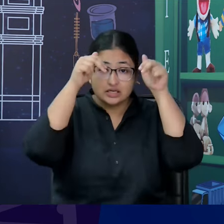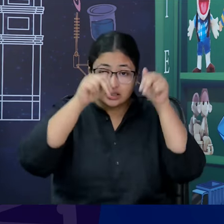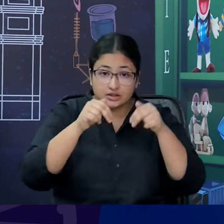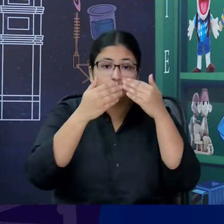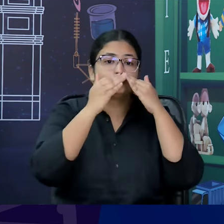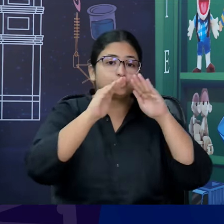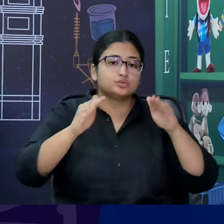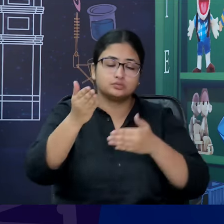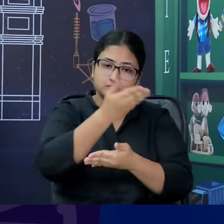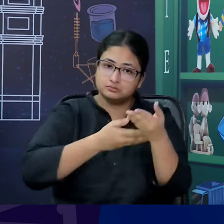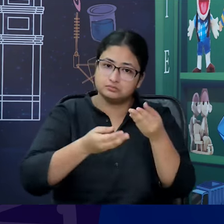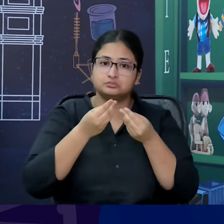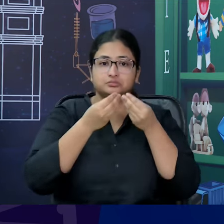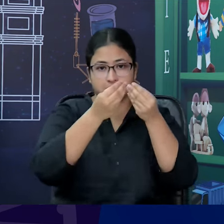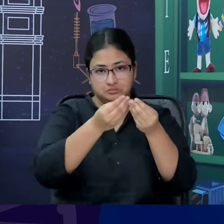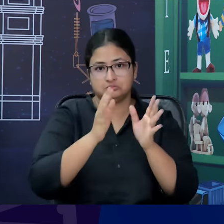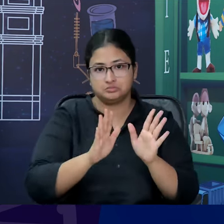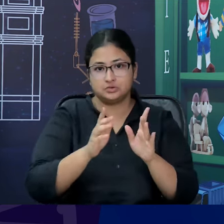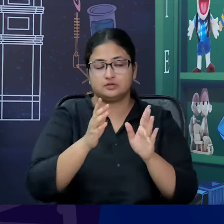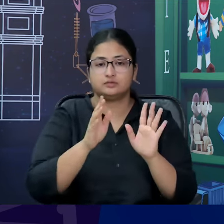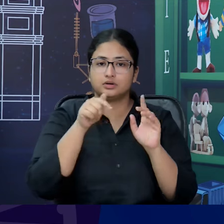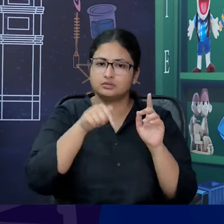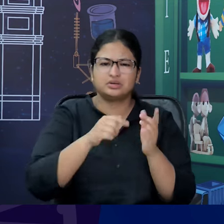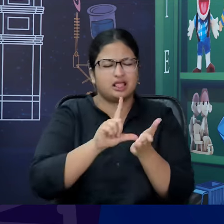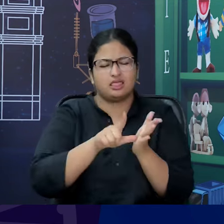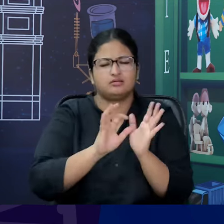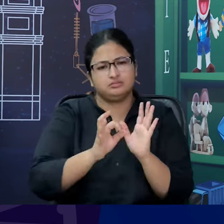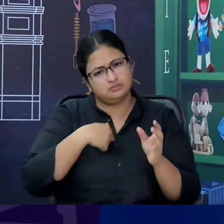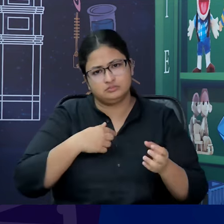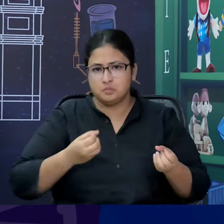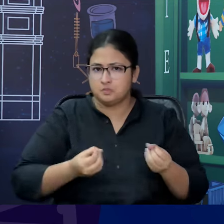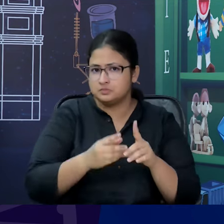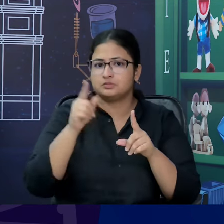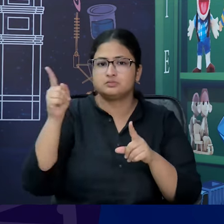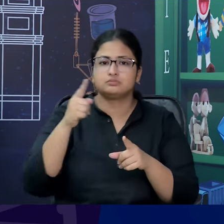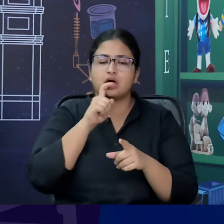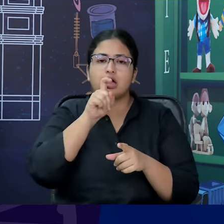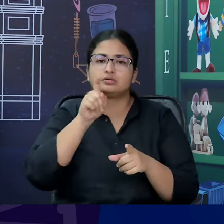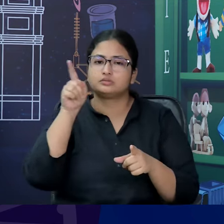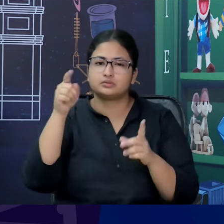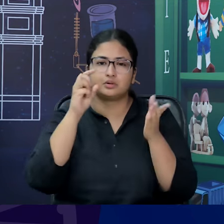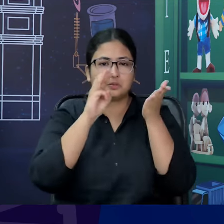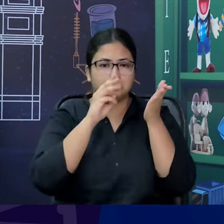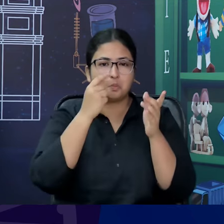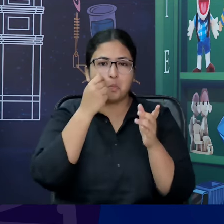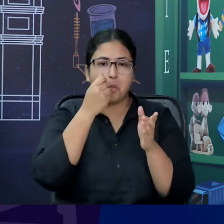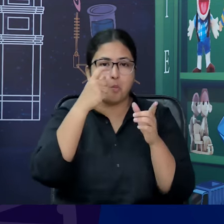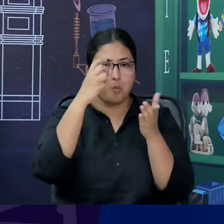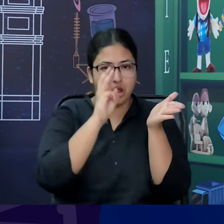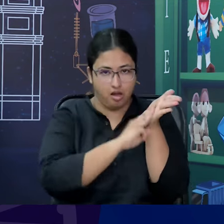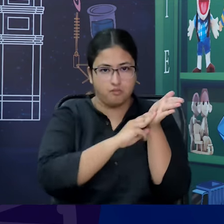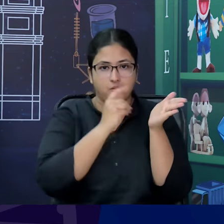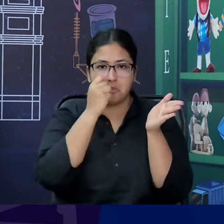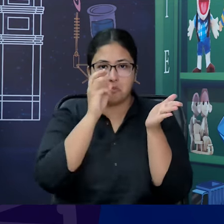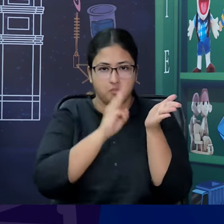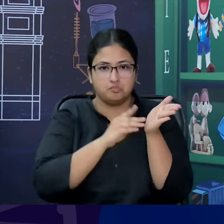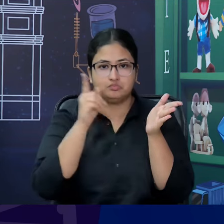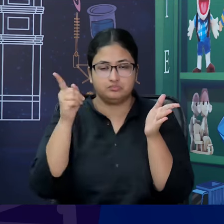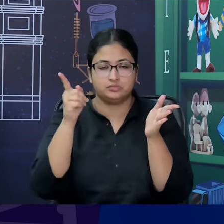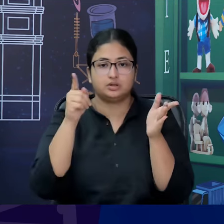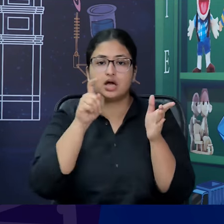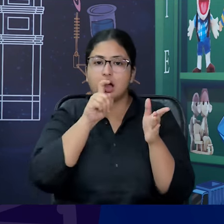समझाने का प्रयास कर रही हैं तो ज्यादा देर ना करते हुए सबसे पहले सर से मैं आग्रह करूंगा कि जो कवि हैं आमतौर पर हम